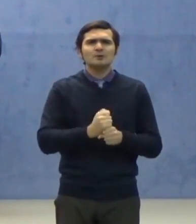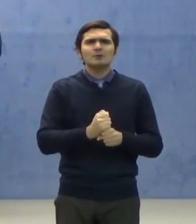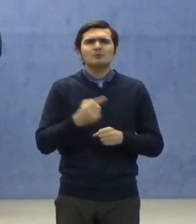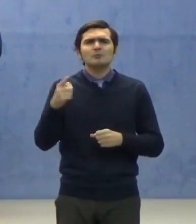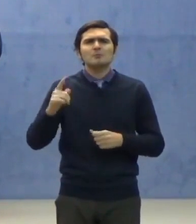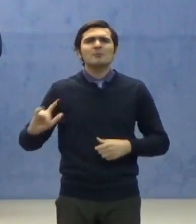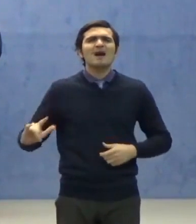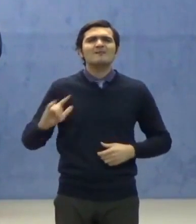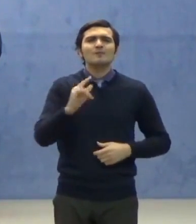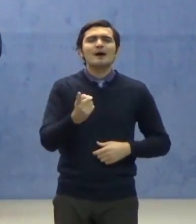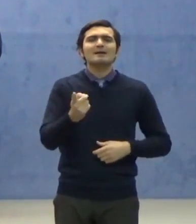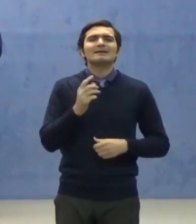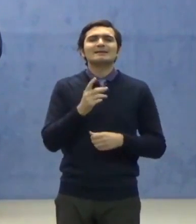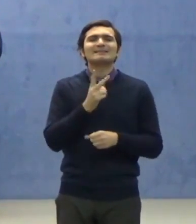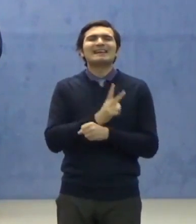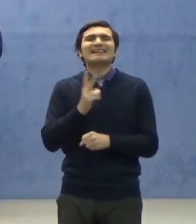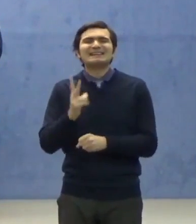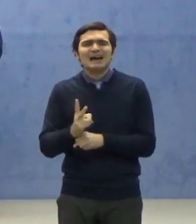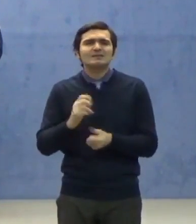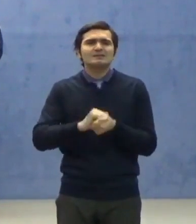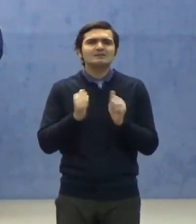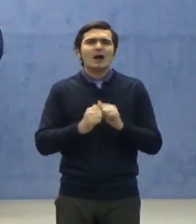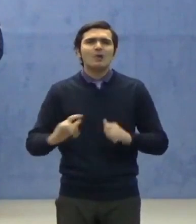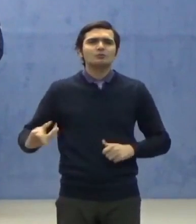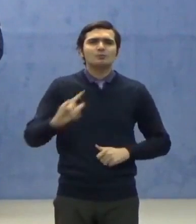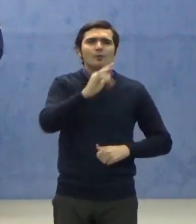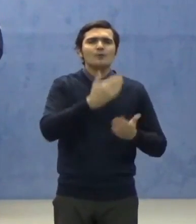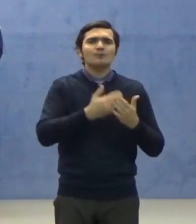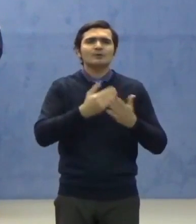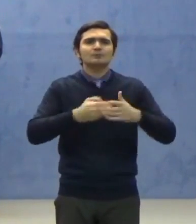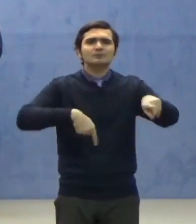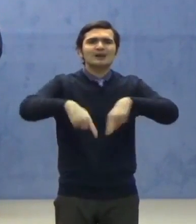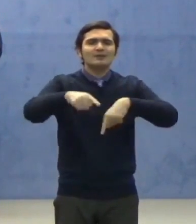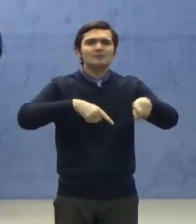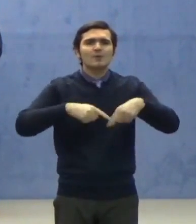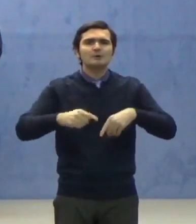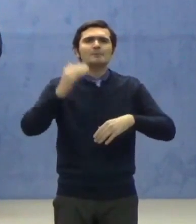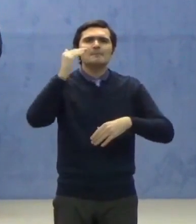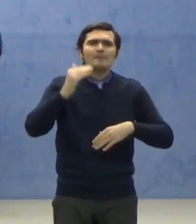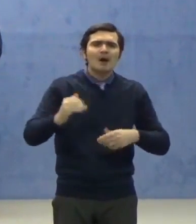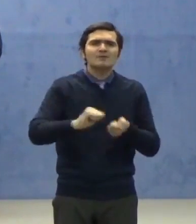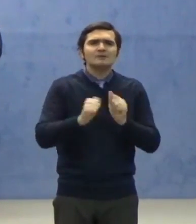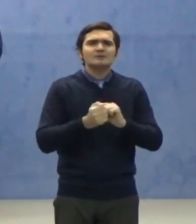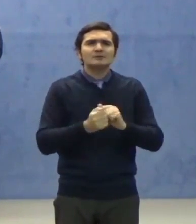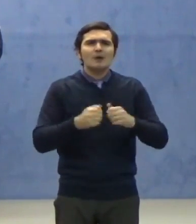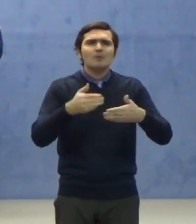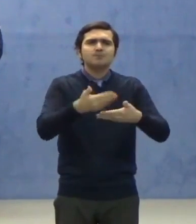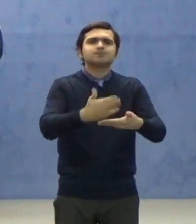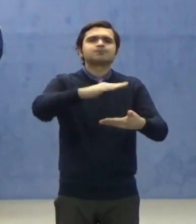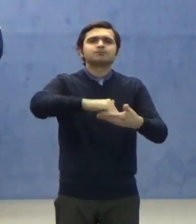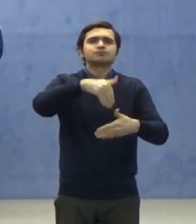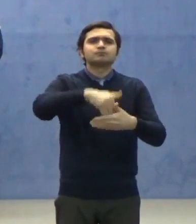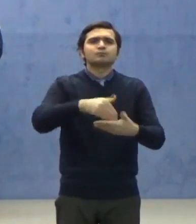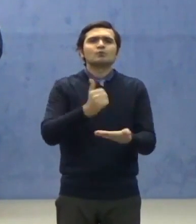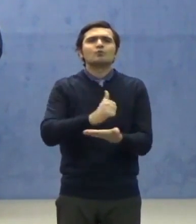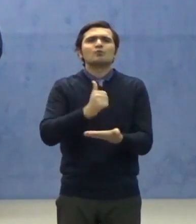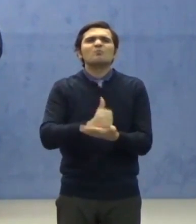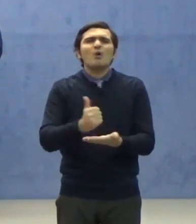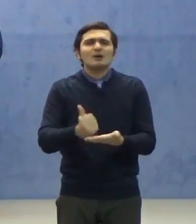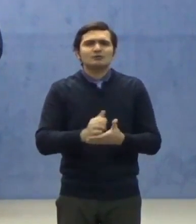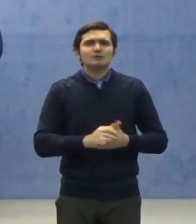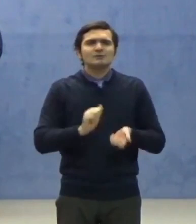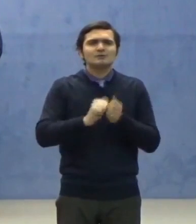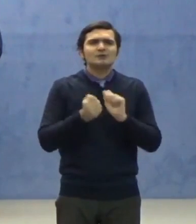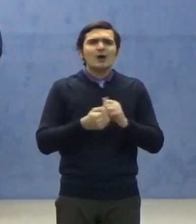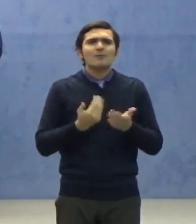stat, zborurilor de transport marfă și corespondență, umanitare sau care